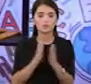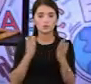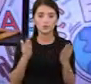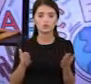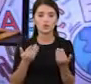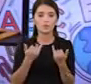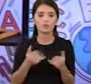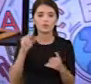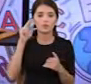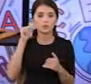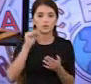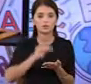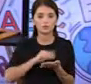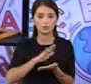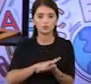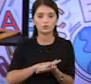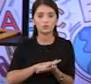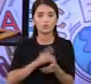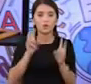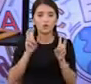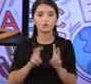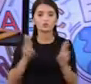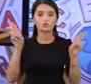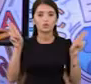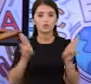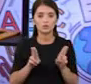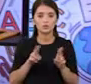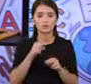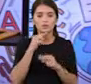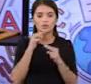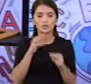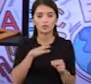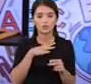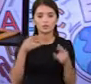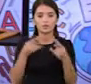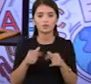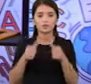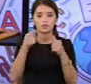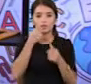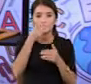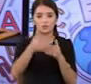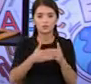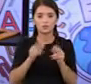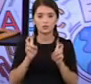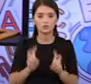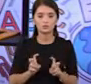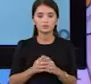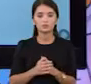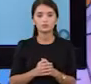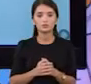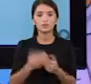ochib, bugungi sanani qo'ying. O'tirish qoidalariga rioya qilib, ekran qarshisiga yaqinroq o'tirib